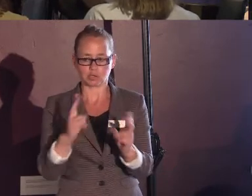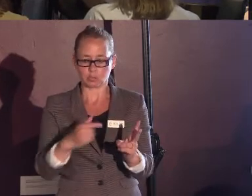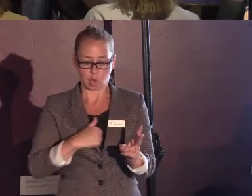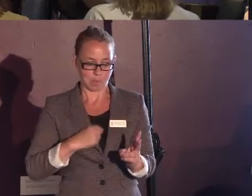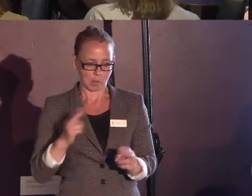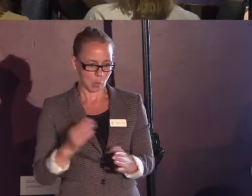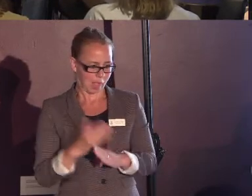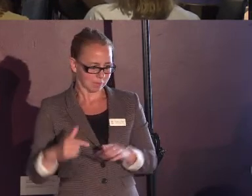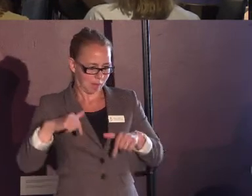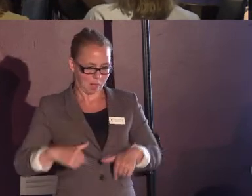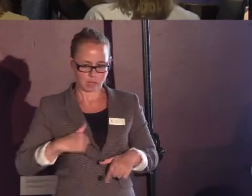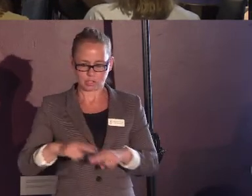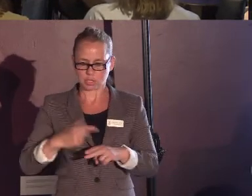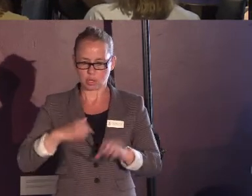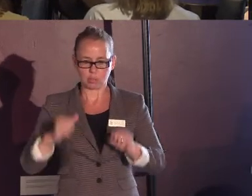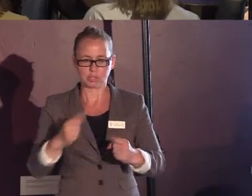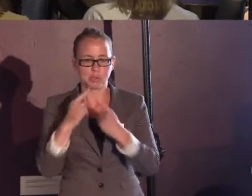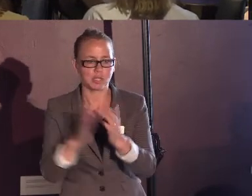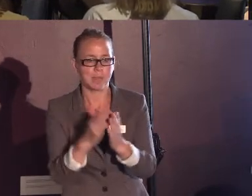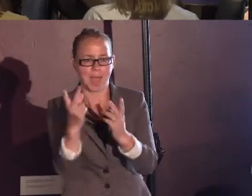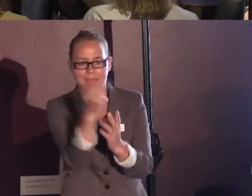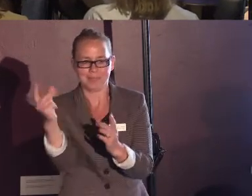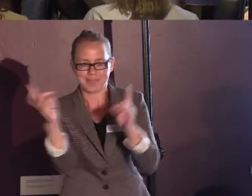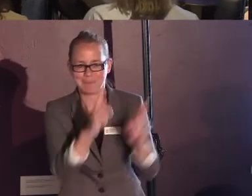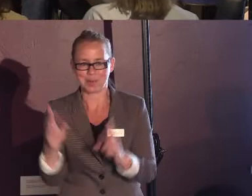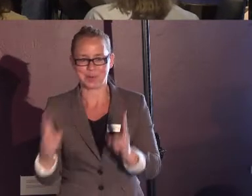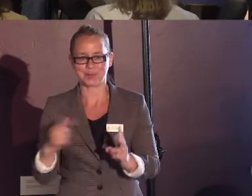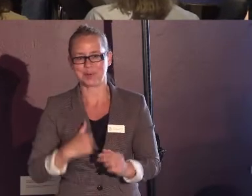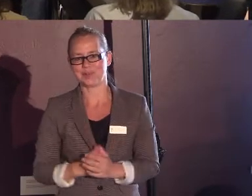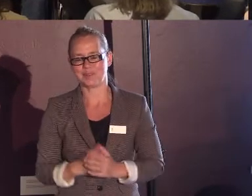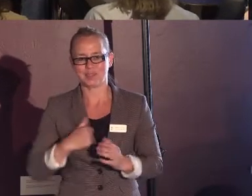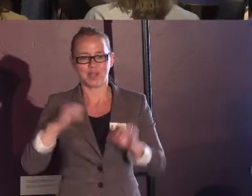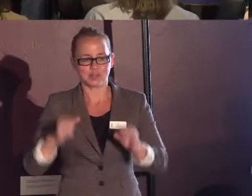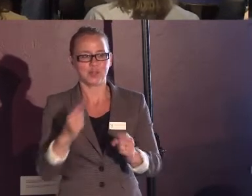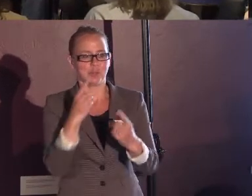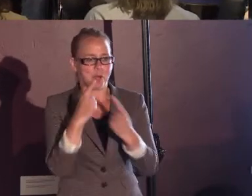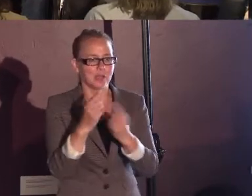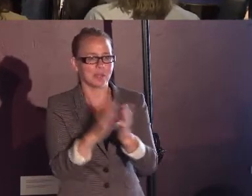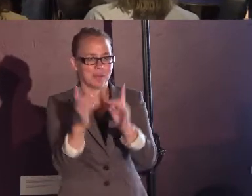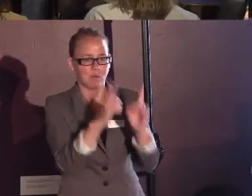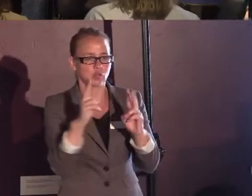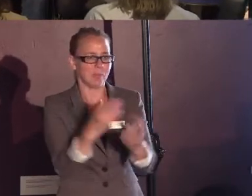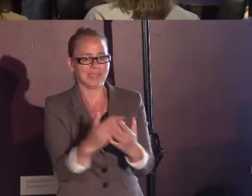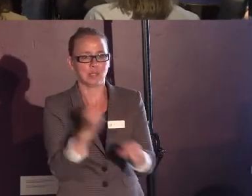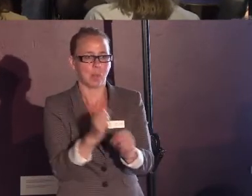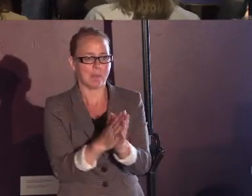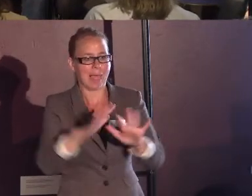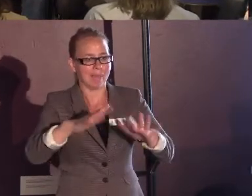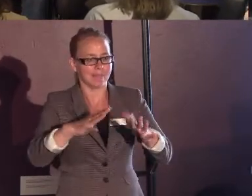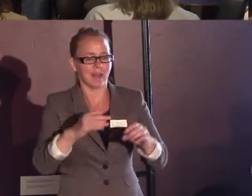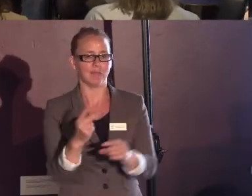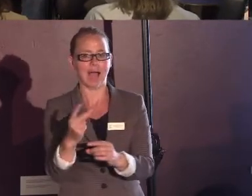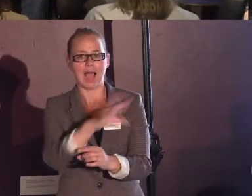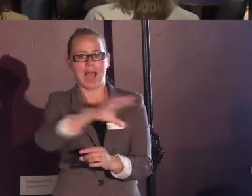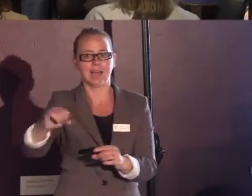känner jag att jag måste ju prata med helt andra människor. Så att det är det jag ska göra. Jag ska ju prata med folk som inte gör någonting med händerna. Och som kanske för alla har en